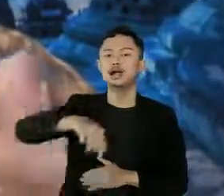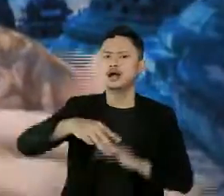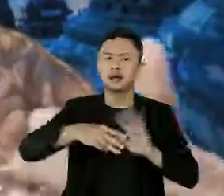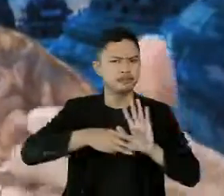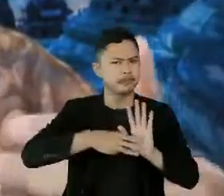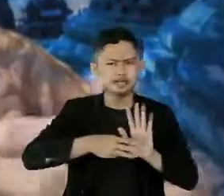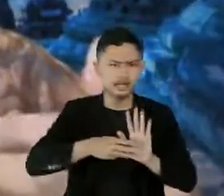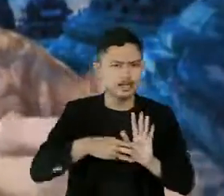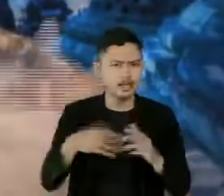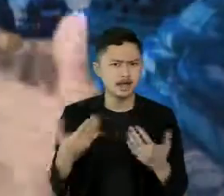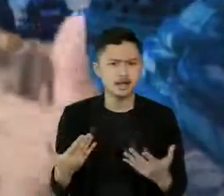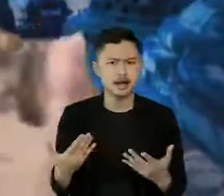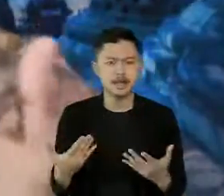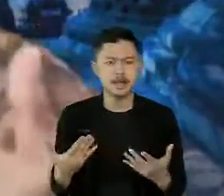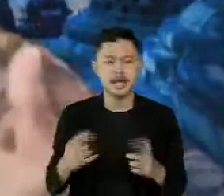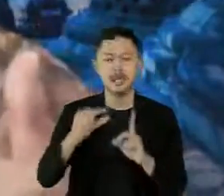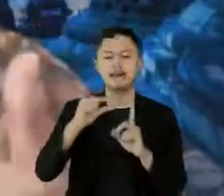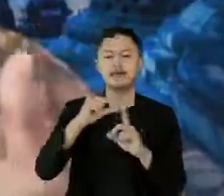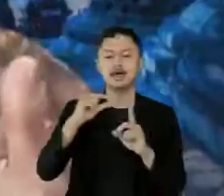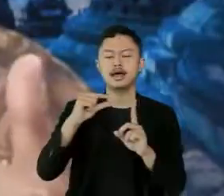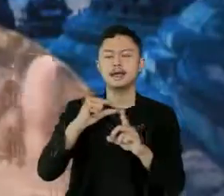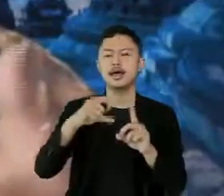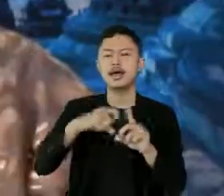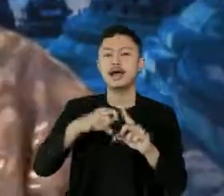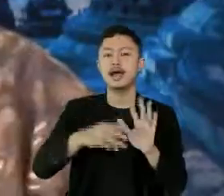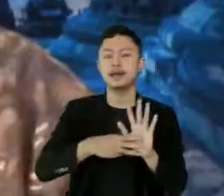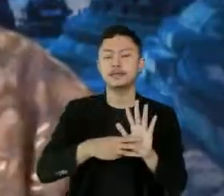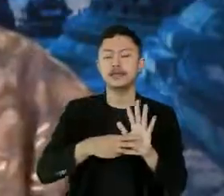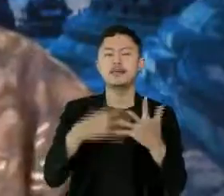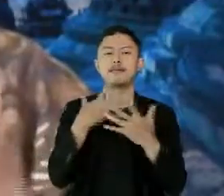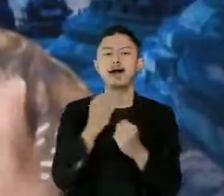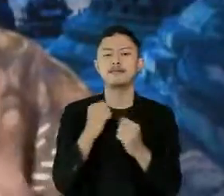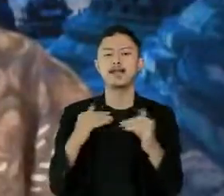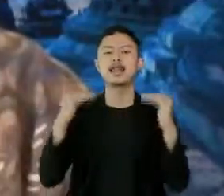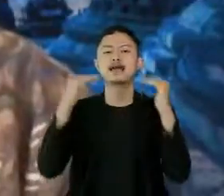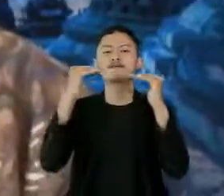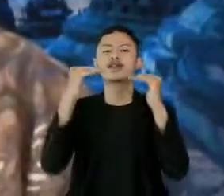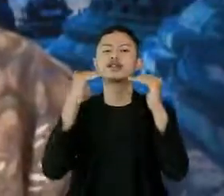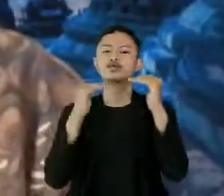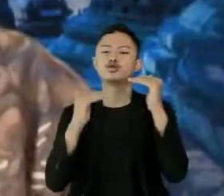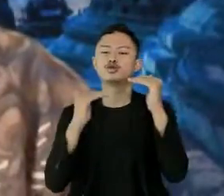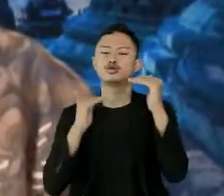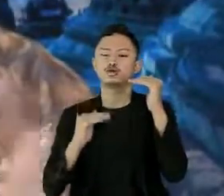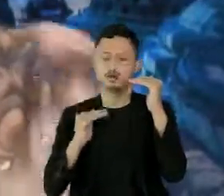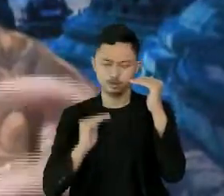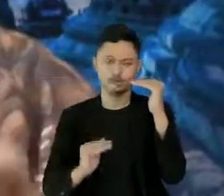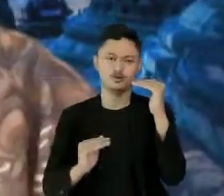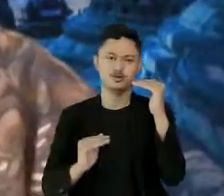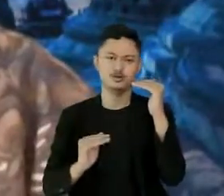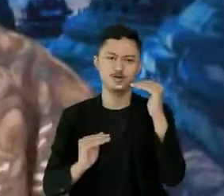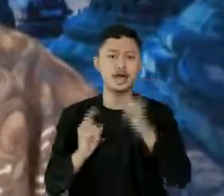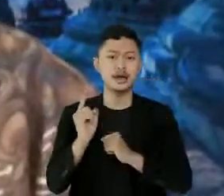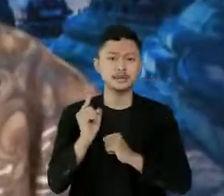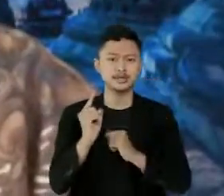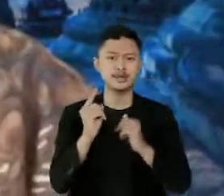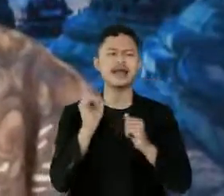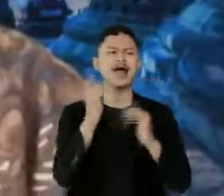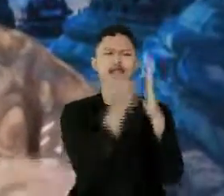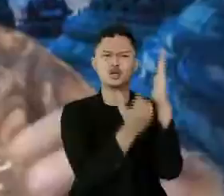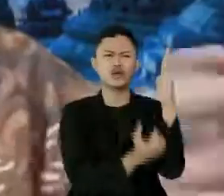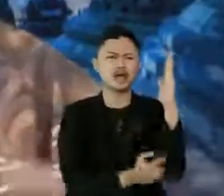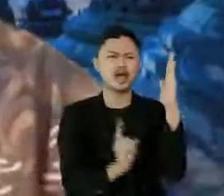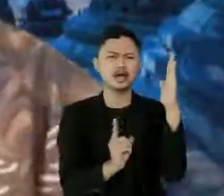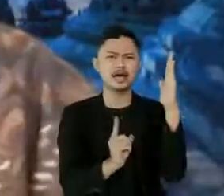hanya bagaimana level PPKM ini bisa segera turun gitu, Pak. Karena ada beberapa yang karena ketentuan-ketentuan